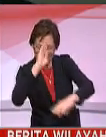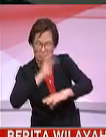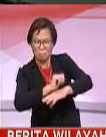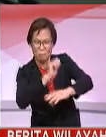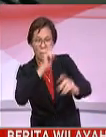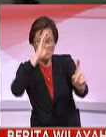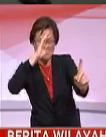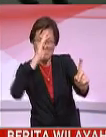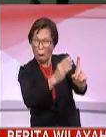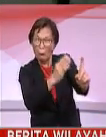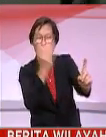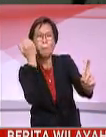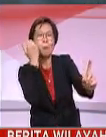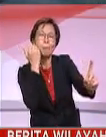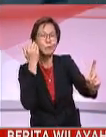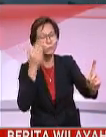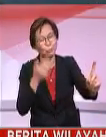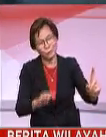di mahkamah.